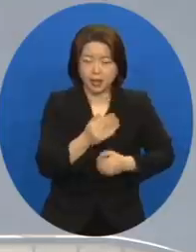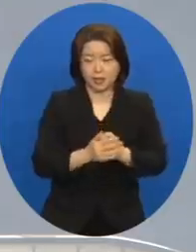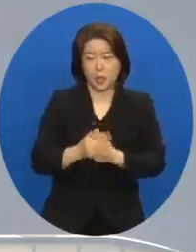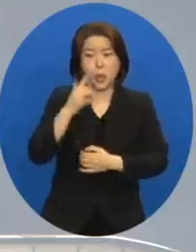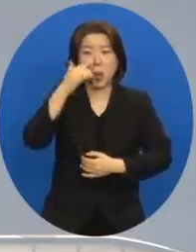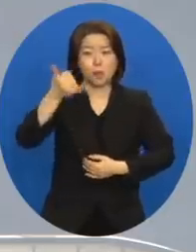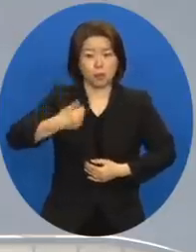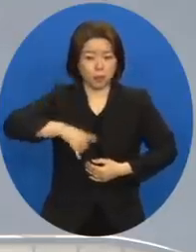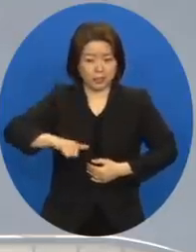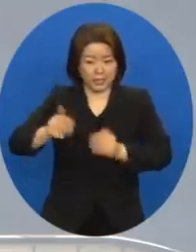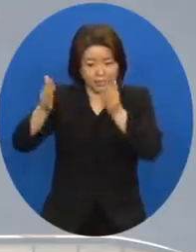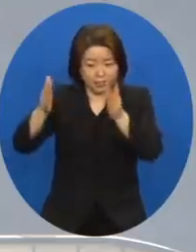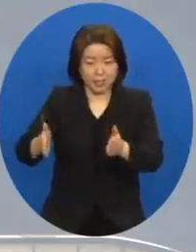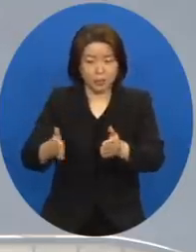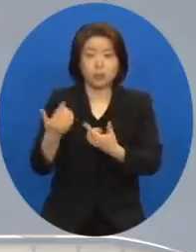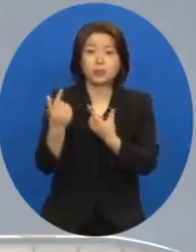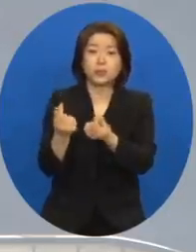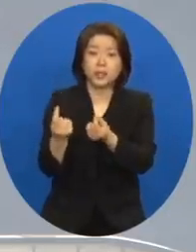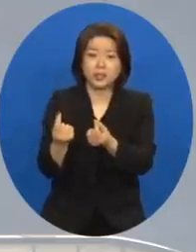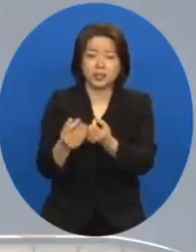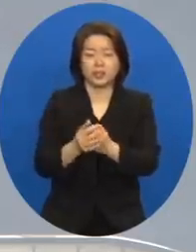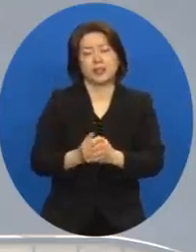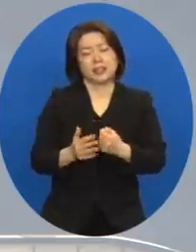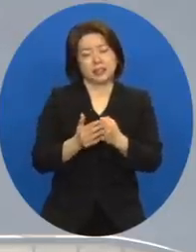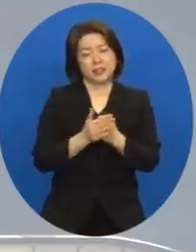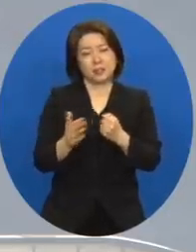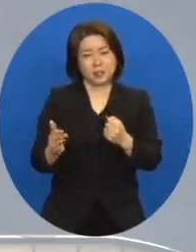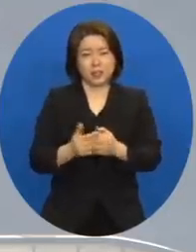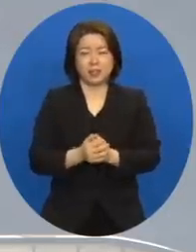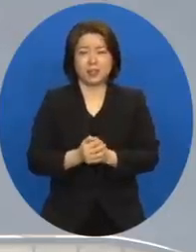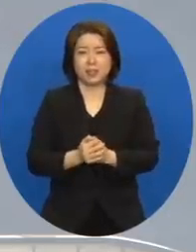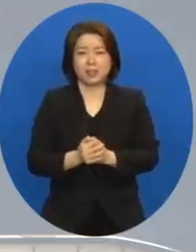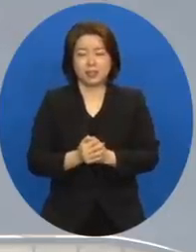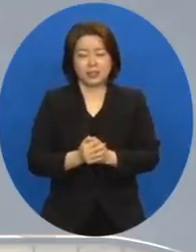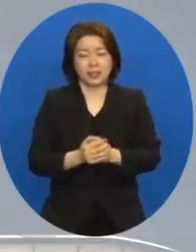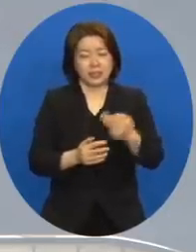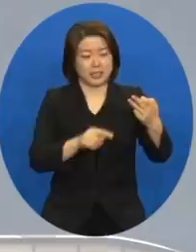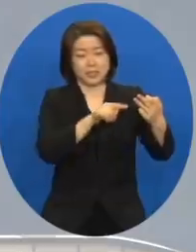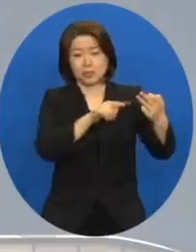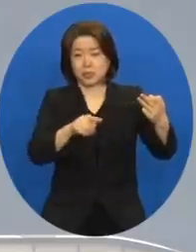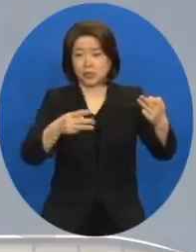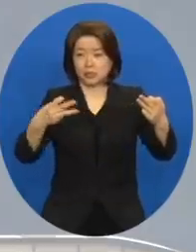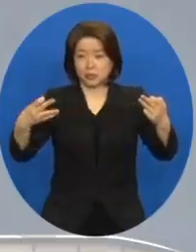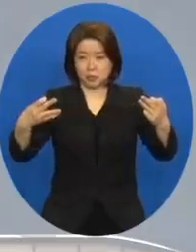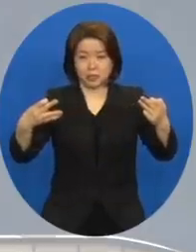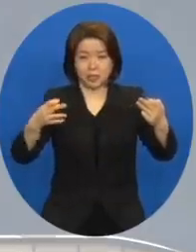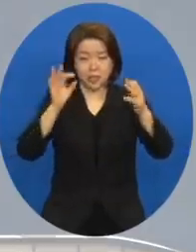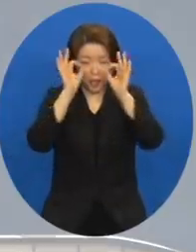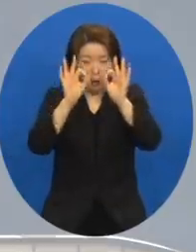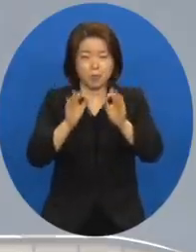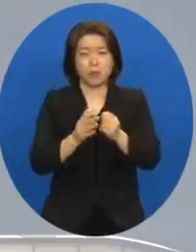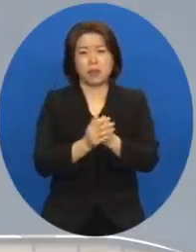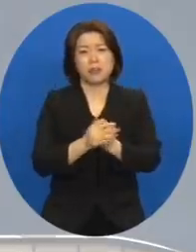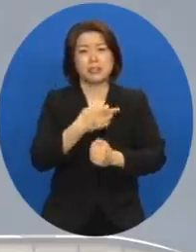사이에도 그렇잖아요 그러니까 13절 14절에 보면 사도바울이